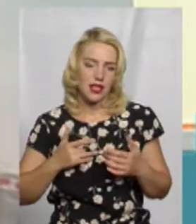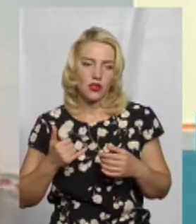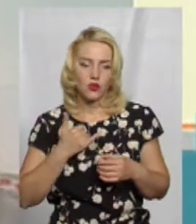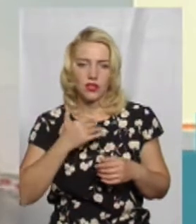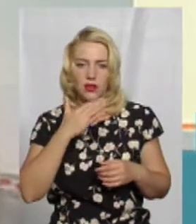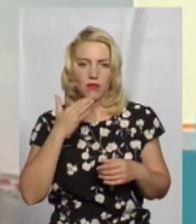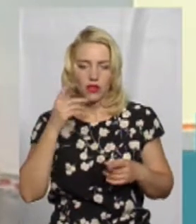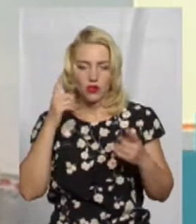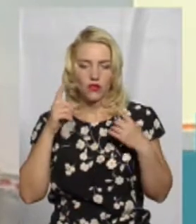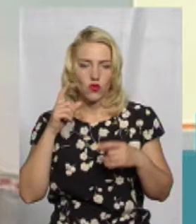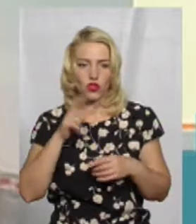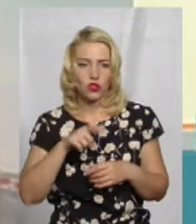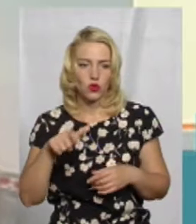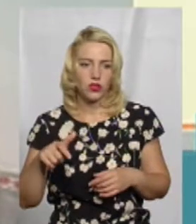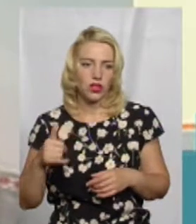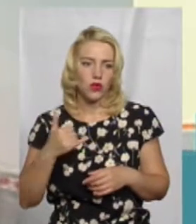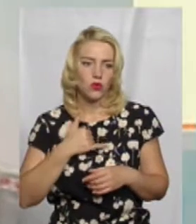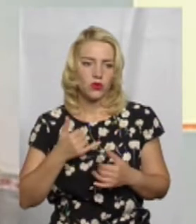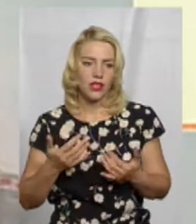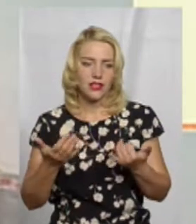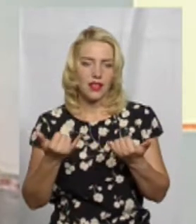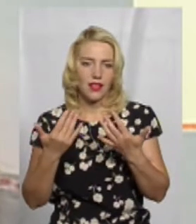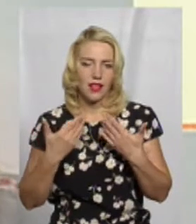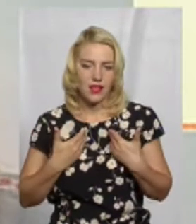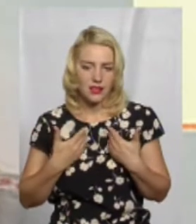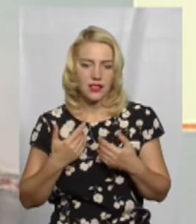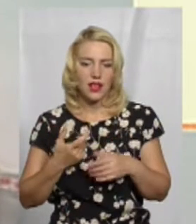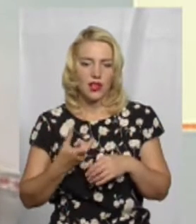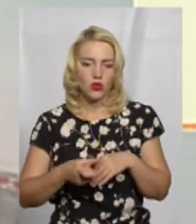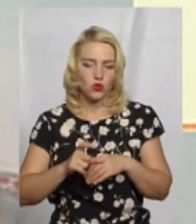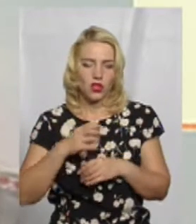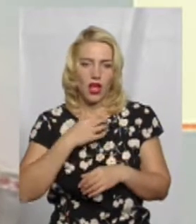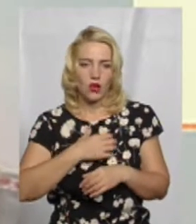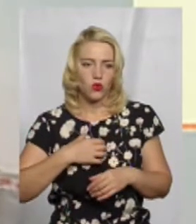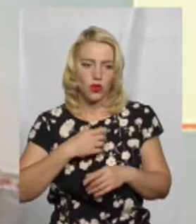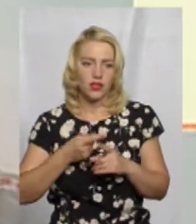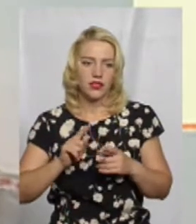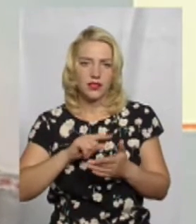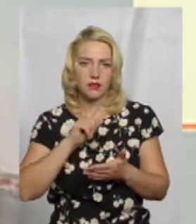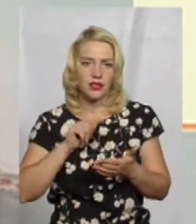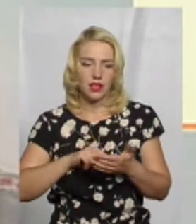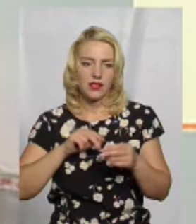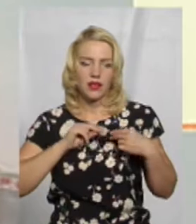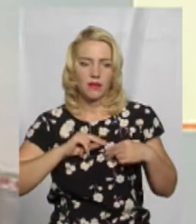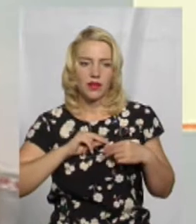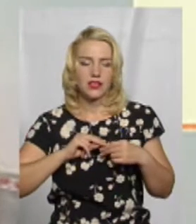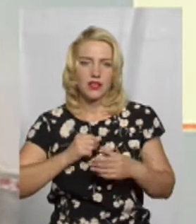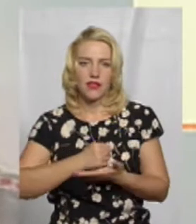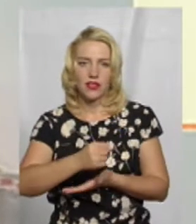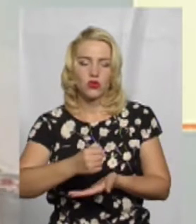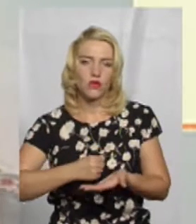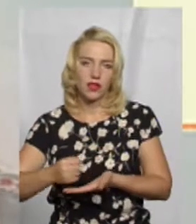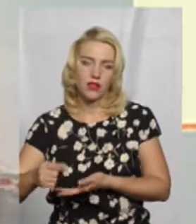дуже багато творчих людей. Для нас навіть дуже актуальне це питання працевлаштування людей з